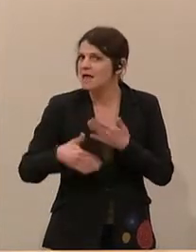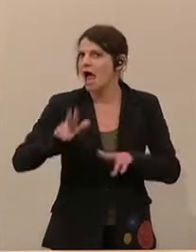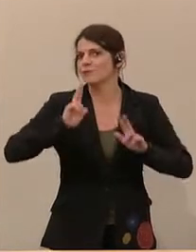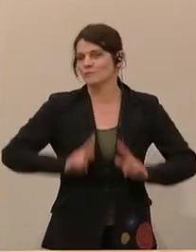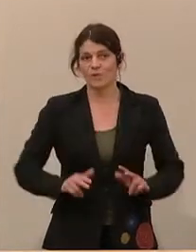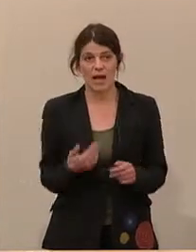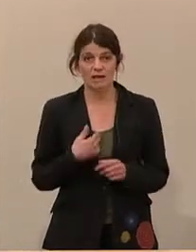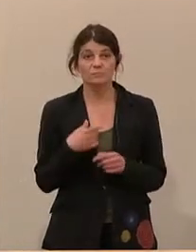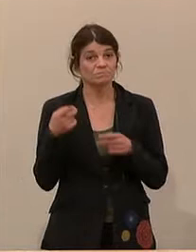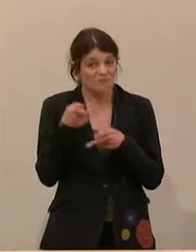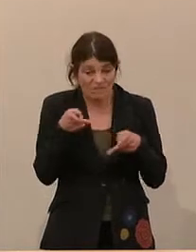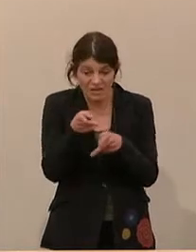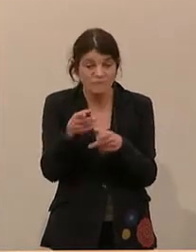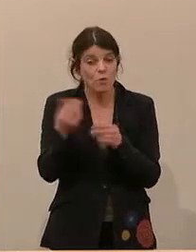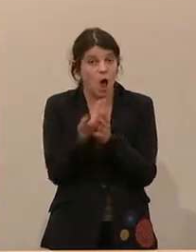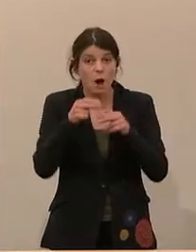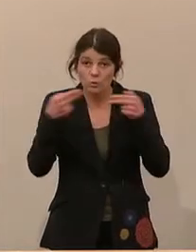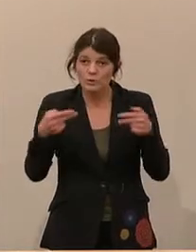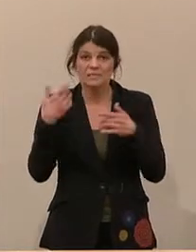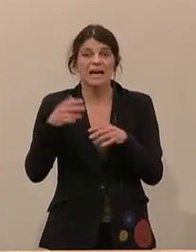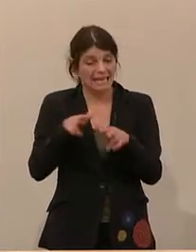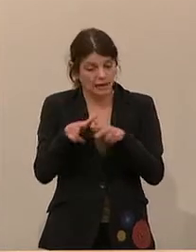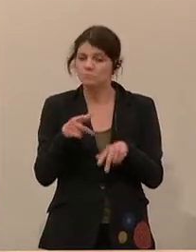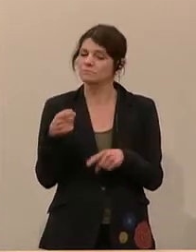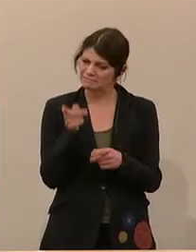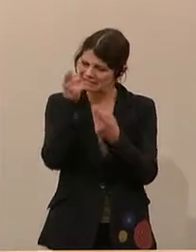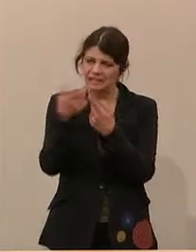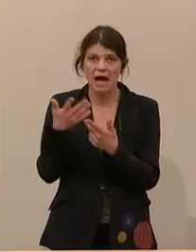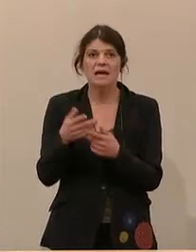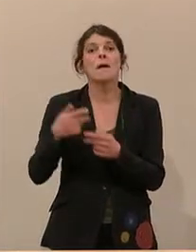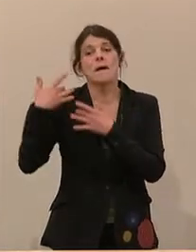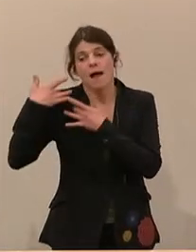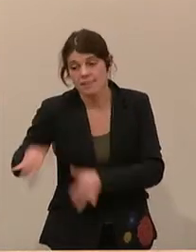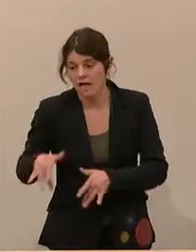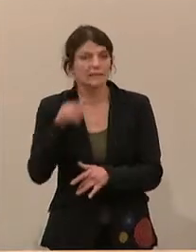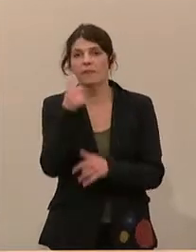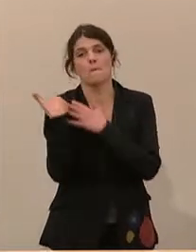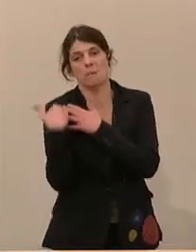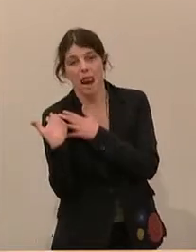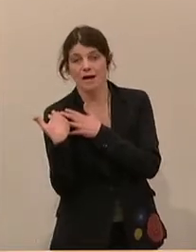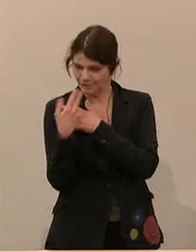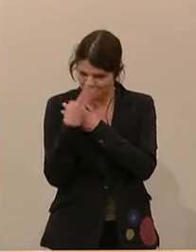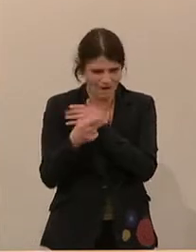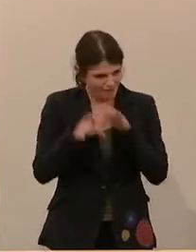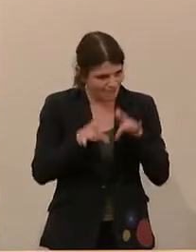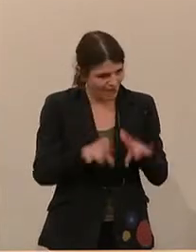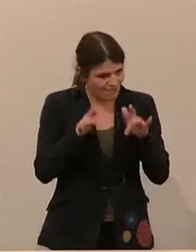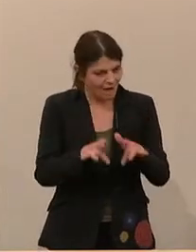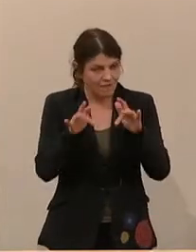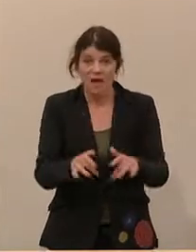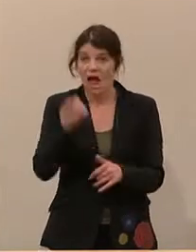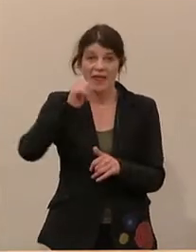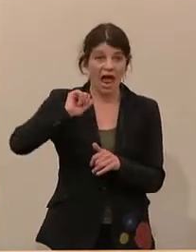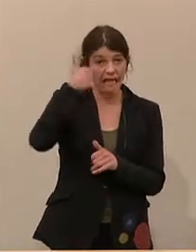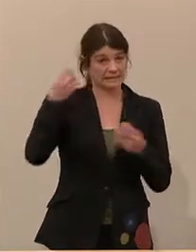Linie der neuen Bundesregierung, entlasten und weniger belasten, zieht sich voll durch. Eine der ersten Aktionen der Bundesregierung